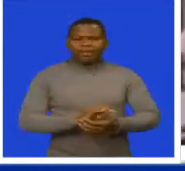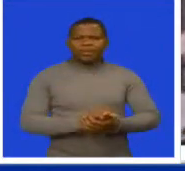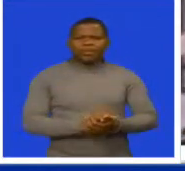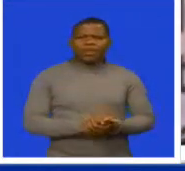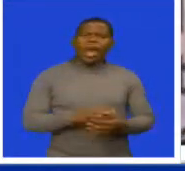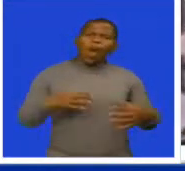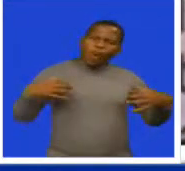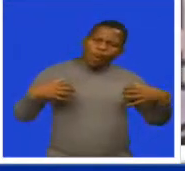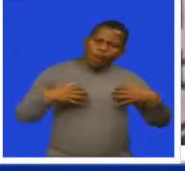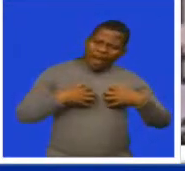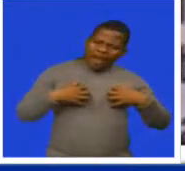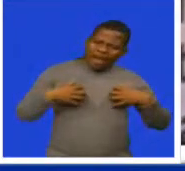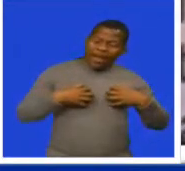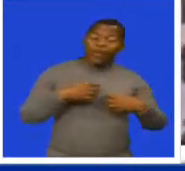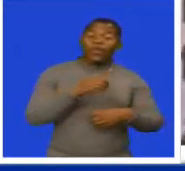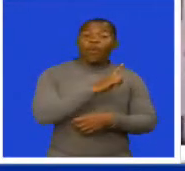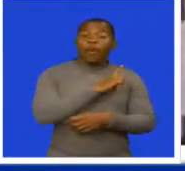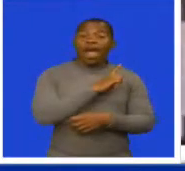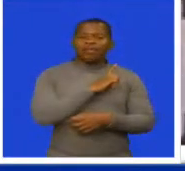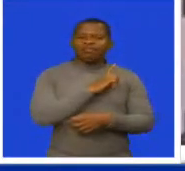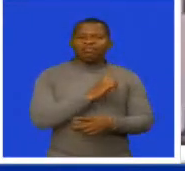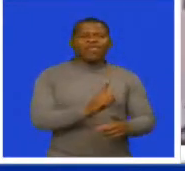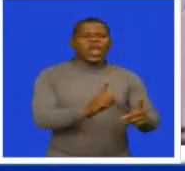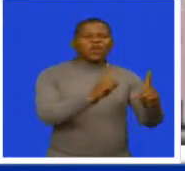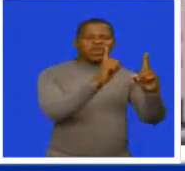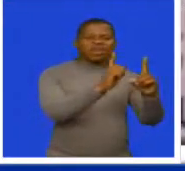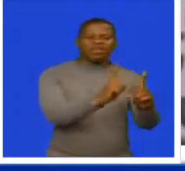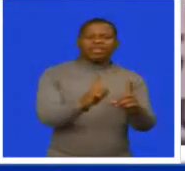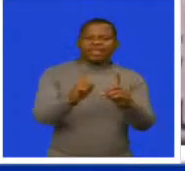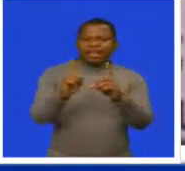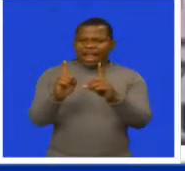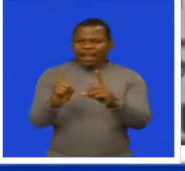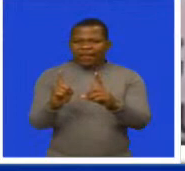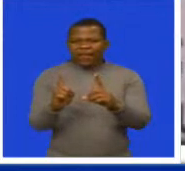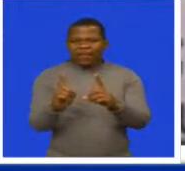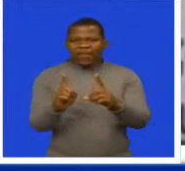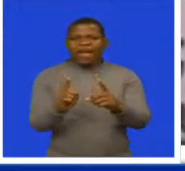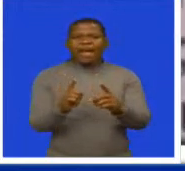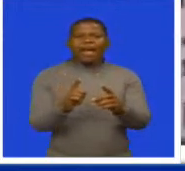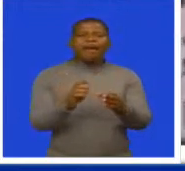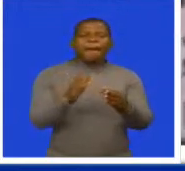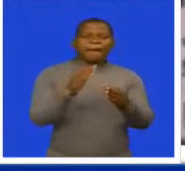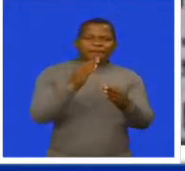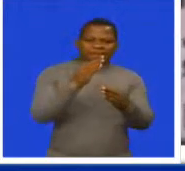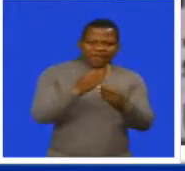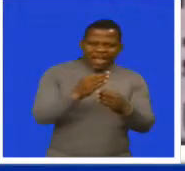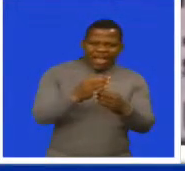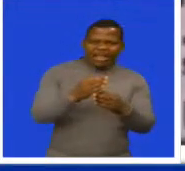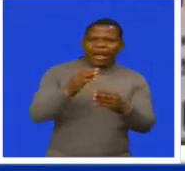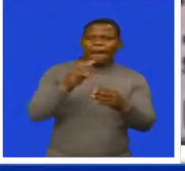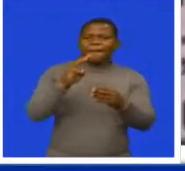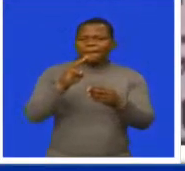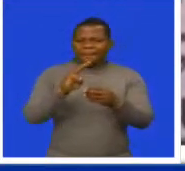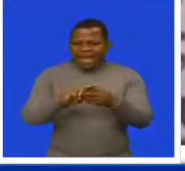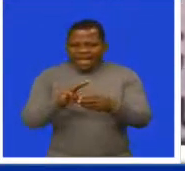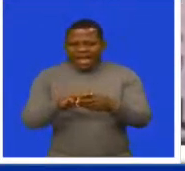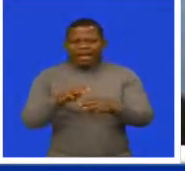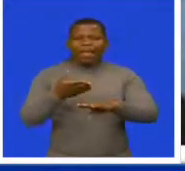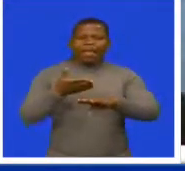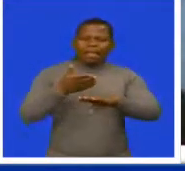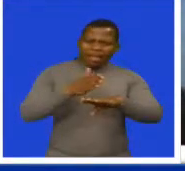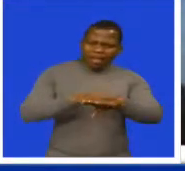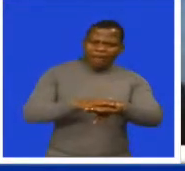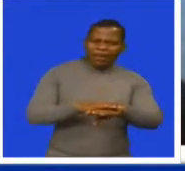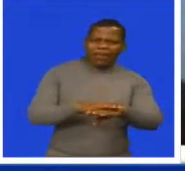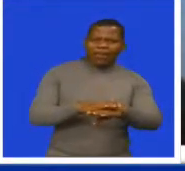betikolo bese babidwa ngokuthi bantwana bendlunkulu sebanakwa-ke le ofisi laka-DPM